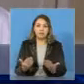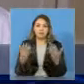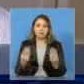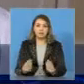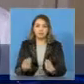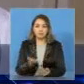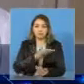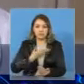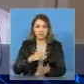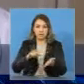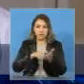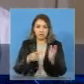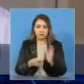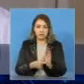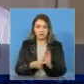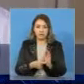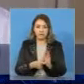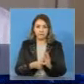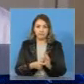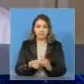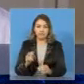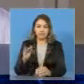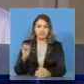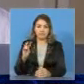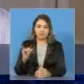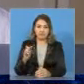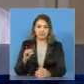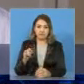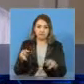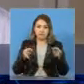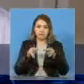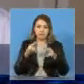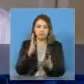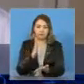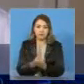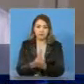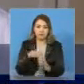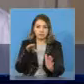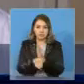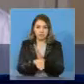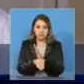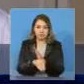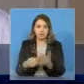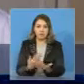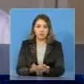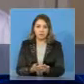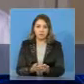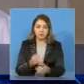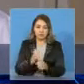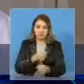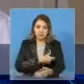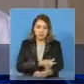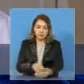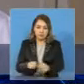енді біздің отделениеде коронарография деген зерттеу істелінеді. Соның ішінен жаңағы стенд қою, тамырды